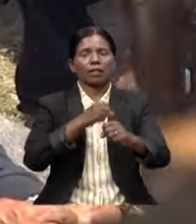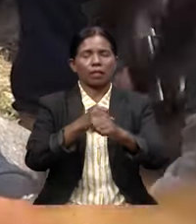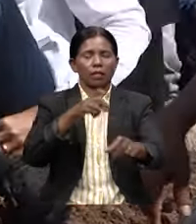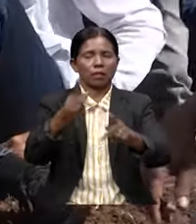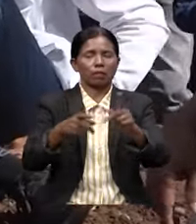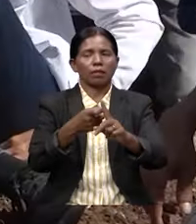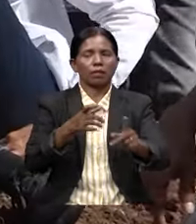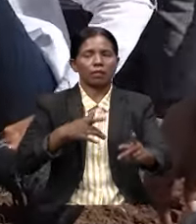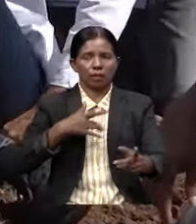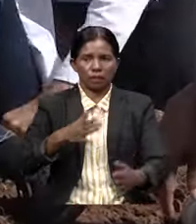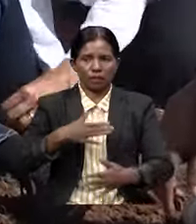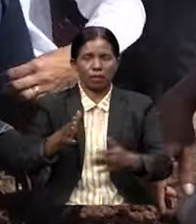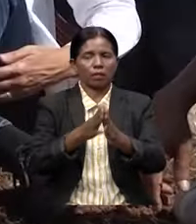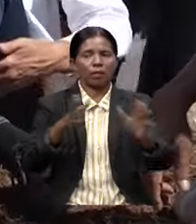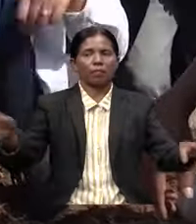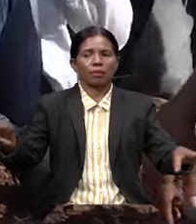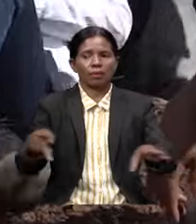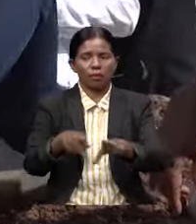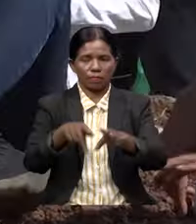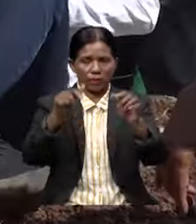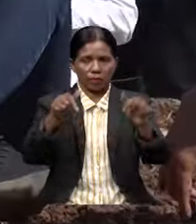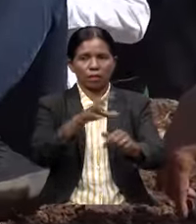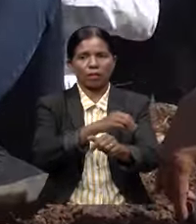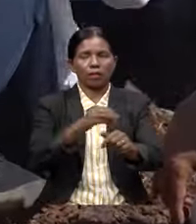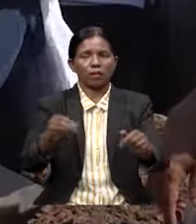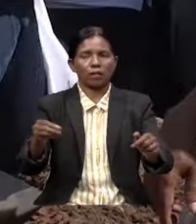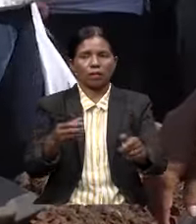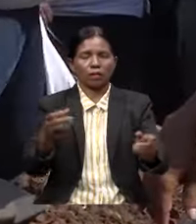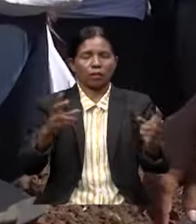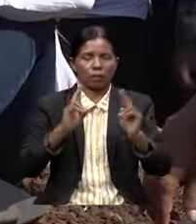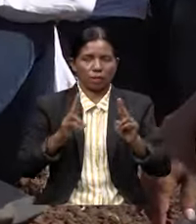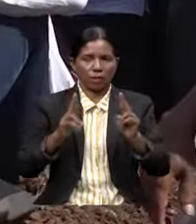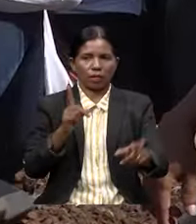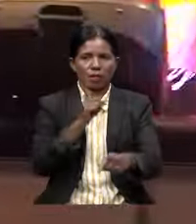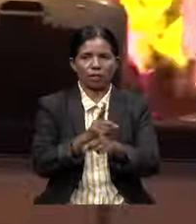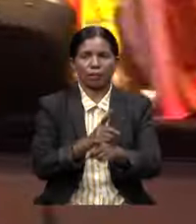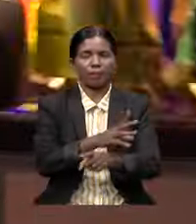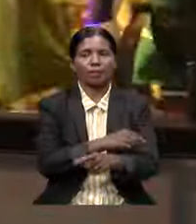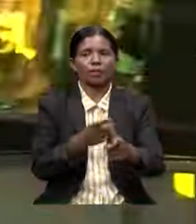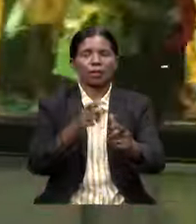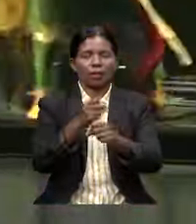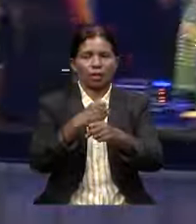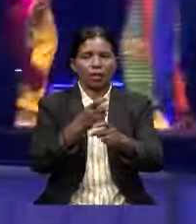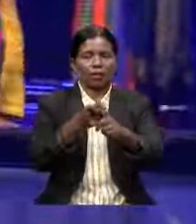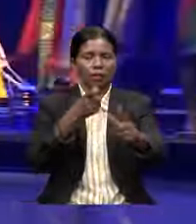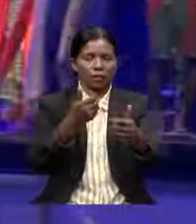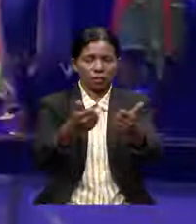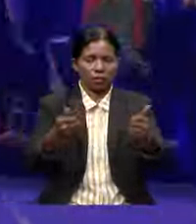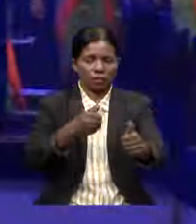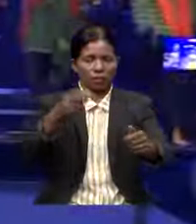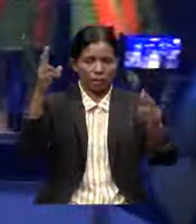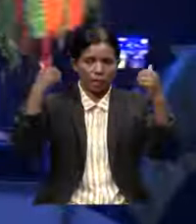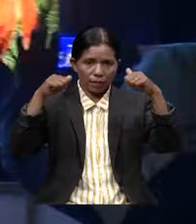comunidade entusiasmo Makas, onde participa o festival, né? O clima nebe Malirin Tebes. Festival Rabilau, né? Anima o si artista Timoruan